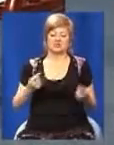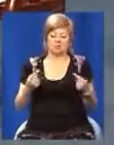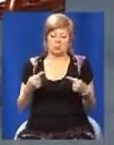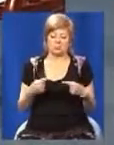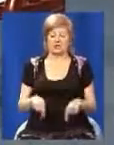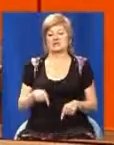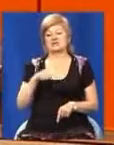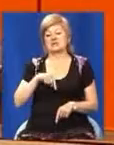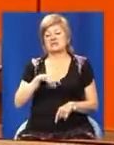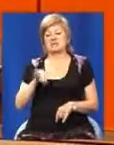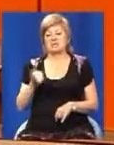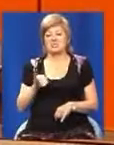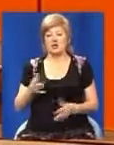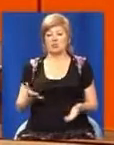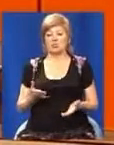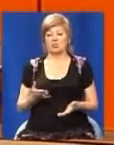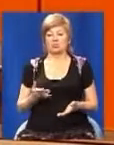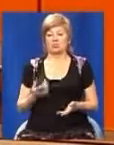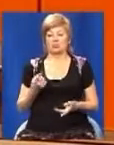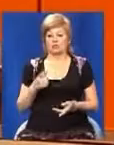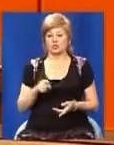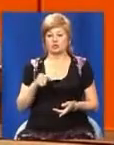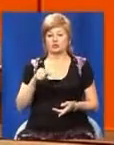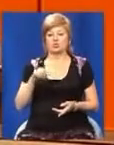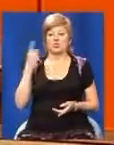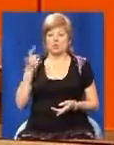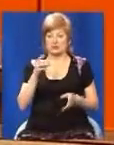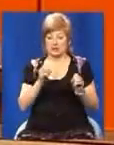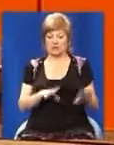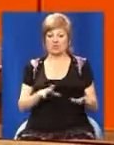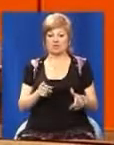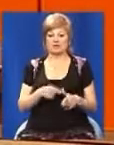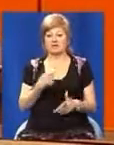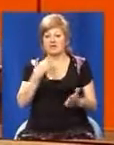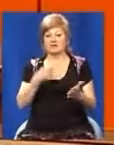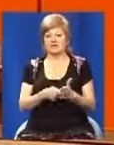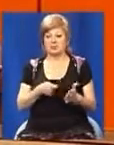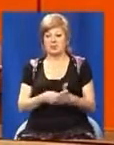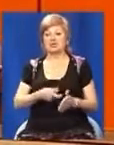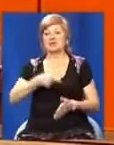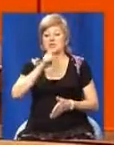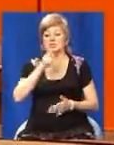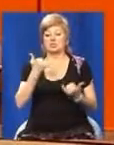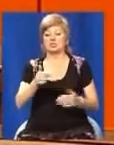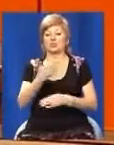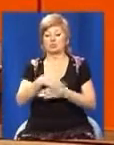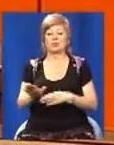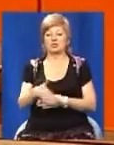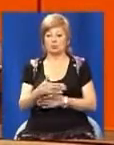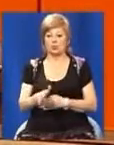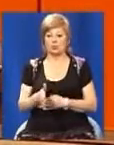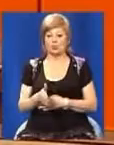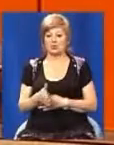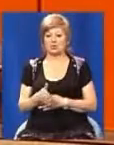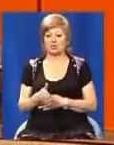бувають погані настрої. І тоді... А чому депресія? Тому що його хазяїн бросив. Або не покормив, не попоїв, не вигуляв, або